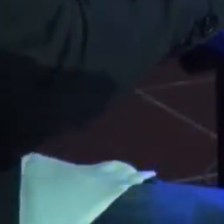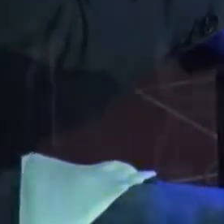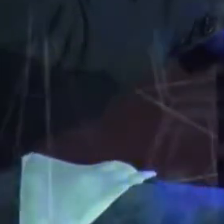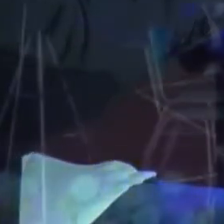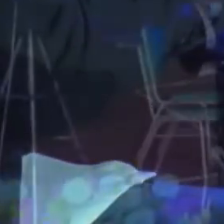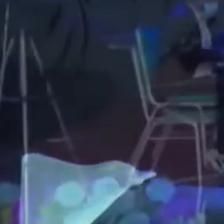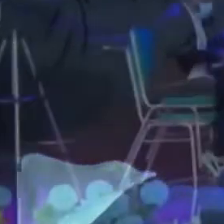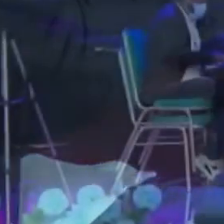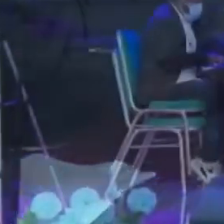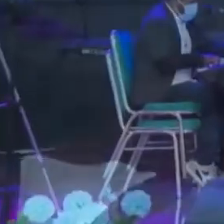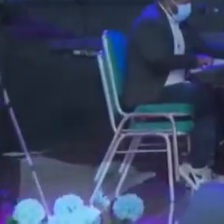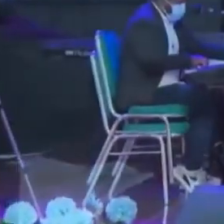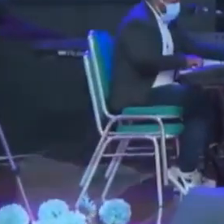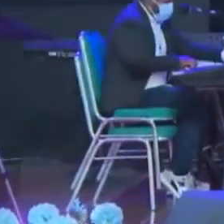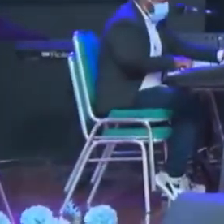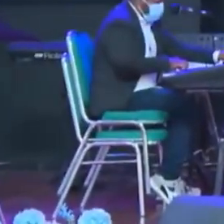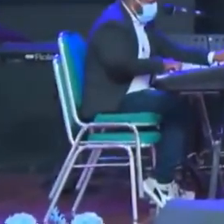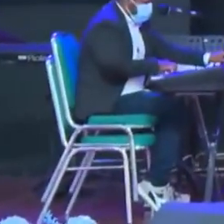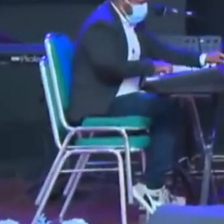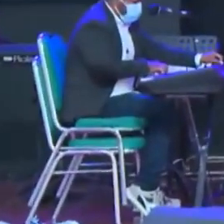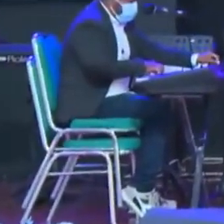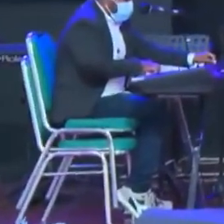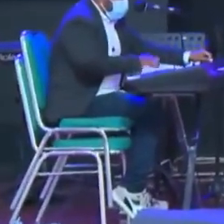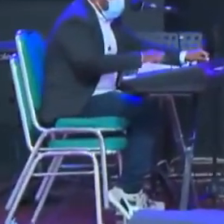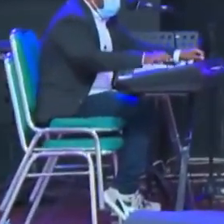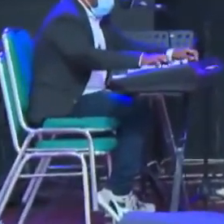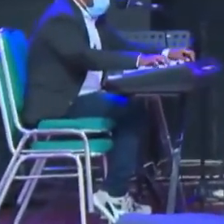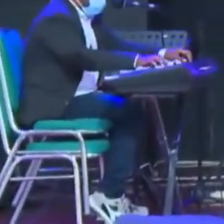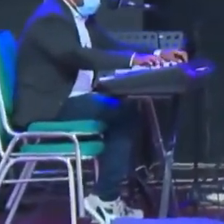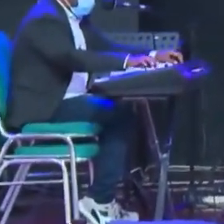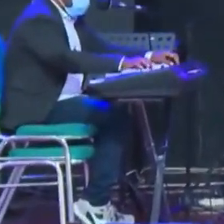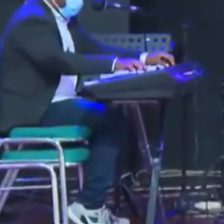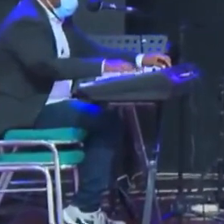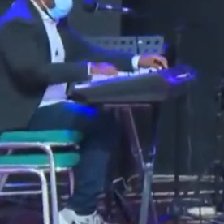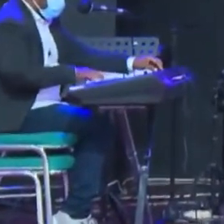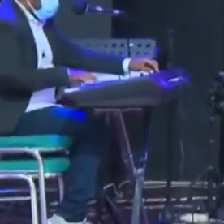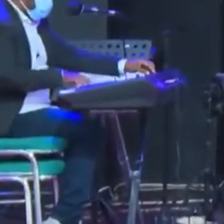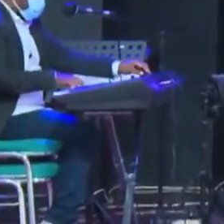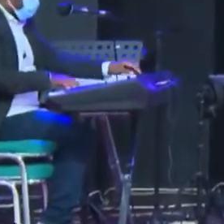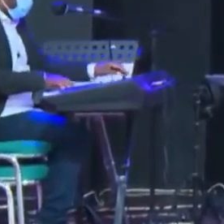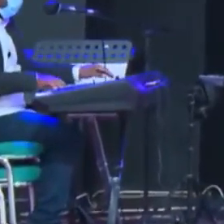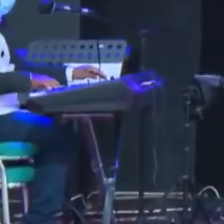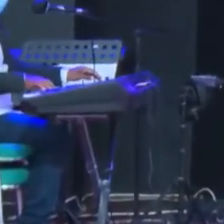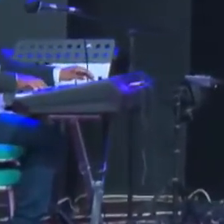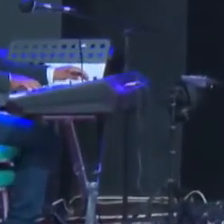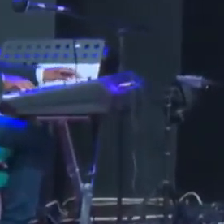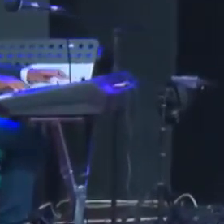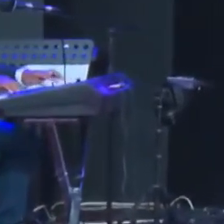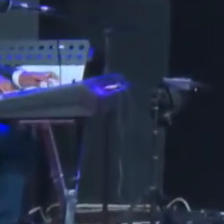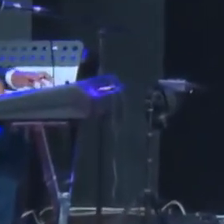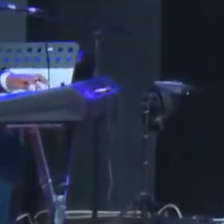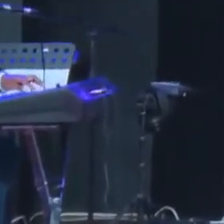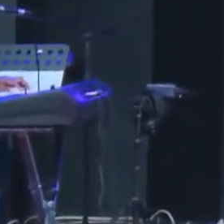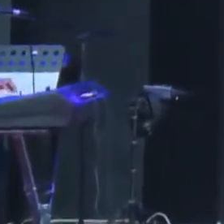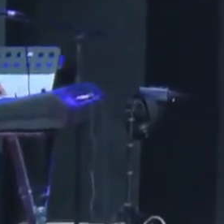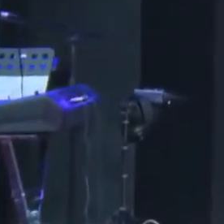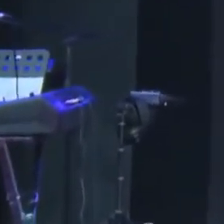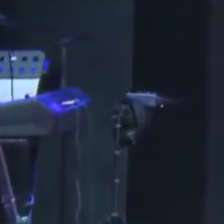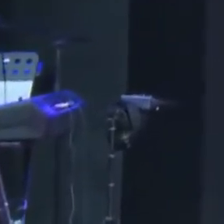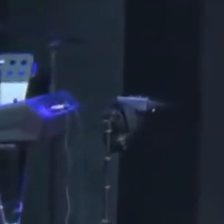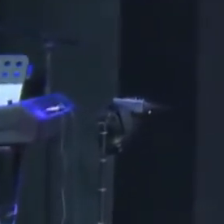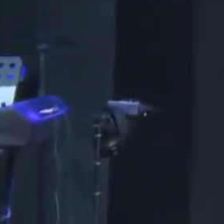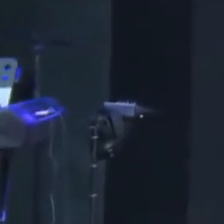terima kasih tuh firmanMu tapi boleh mengagumi Kristus dalam FirmanNya